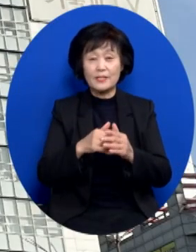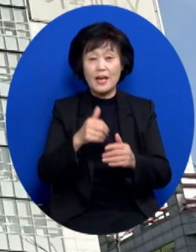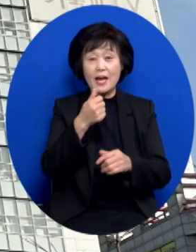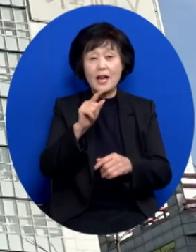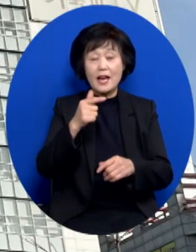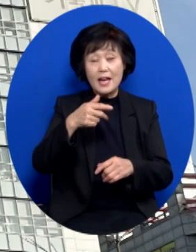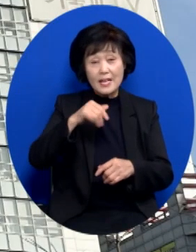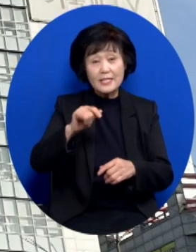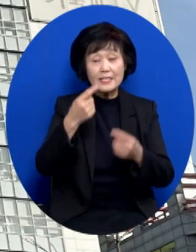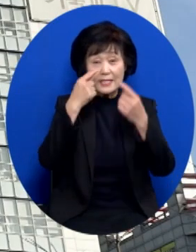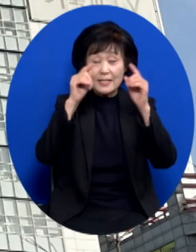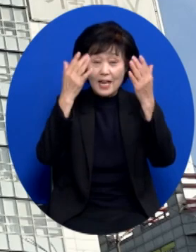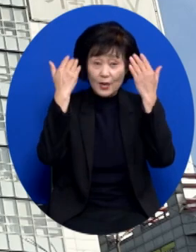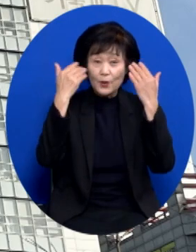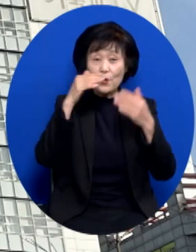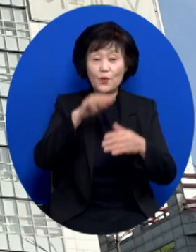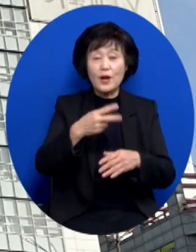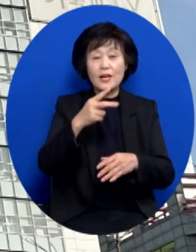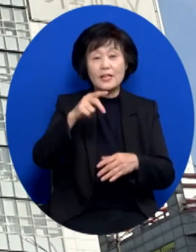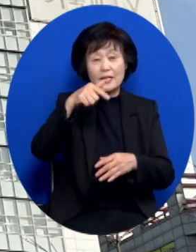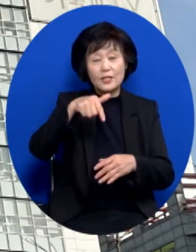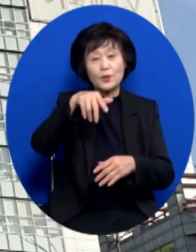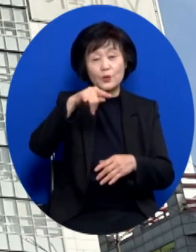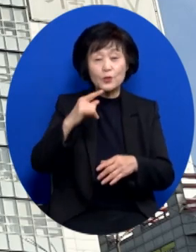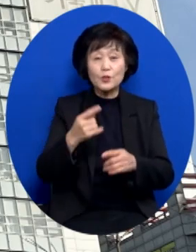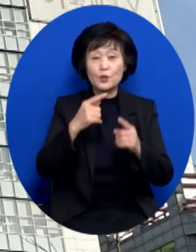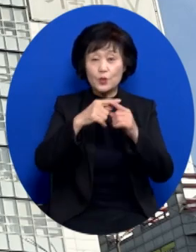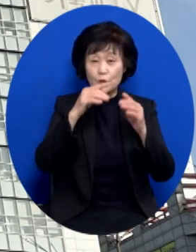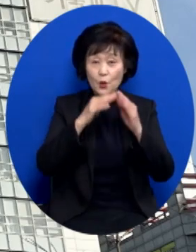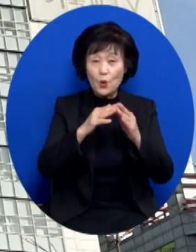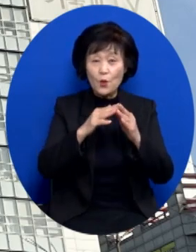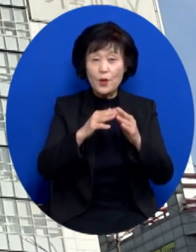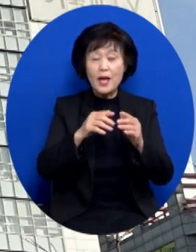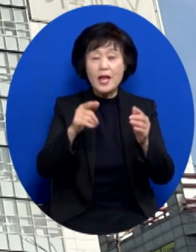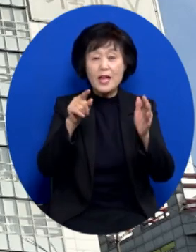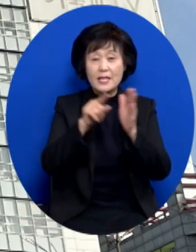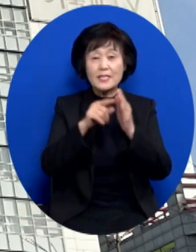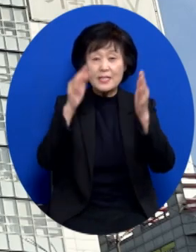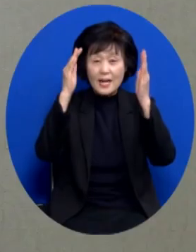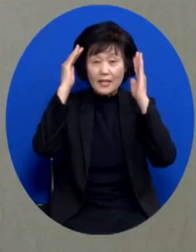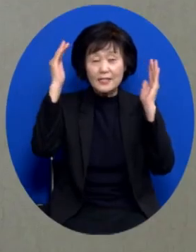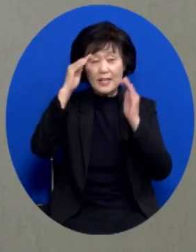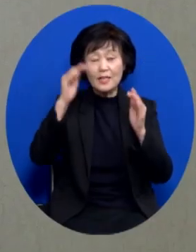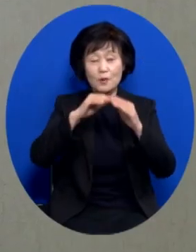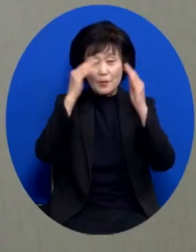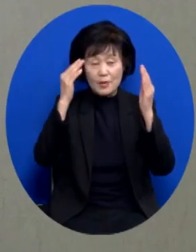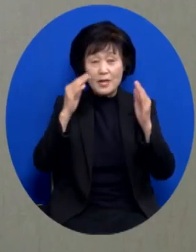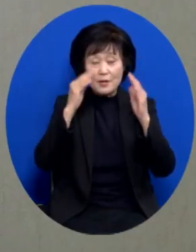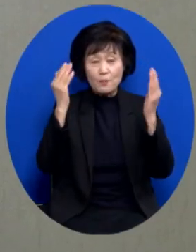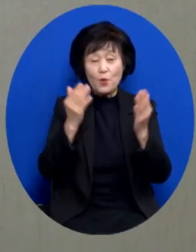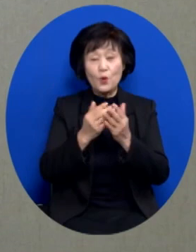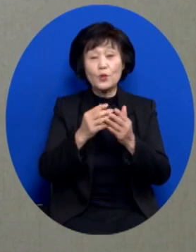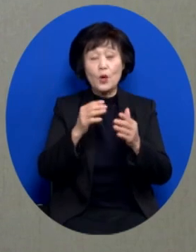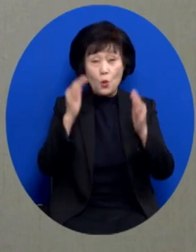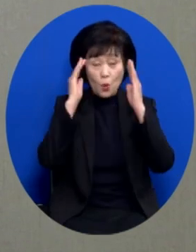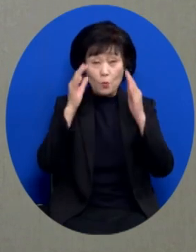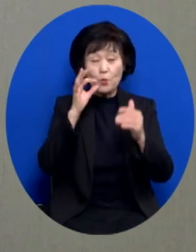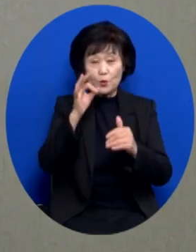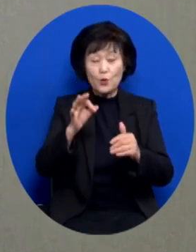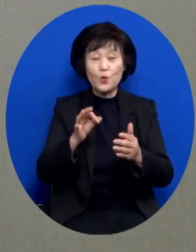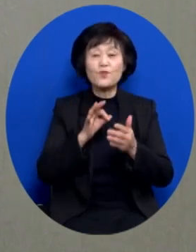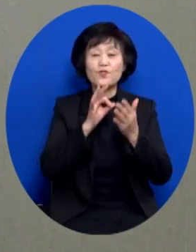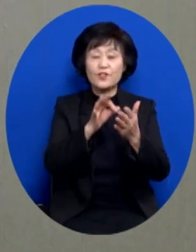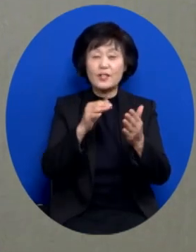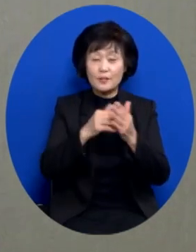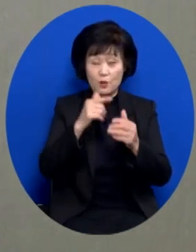한신대학교가 덕촌교회 신학생 전액 장학금 기부 약정식을 진행했습니다. 이번 약정으로 덕촌교회는